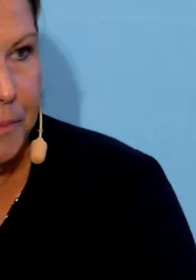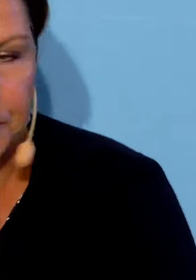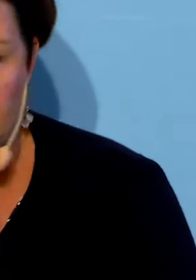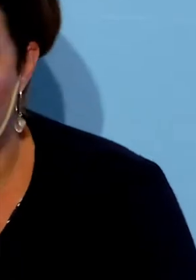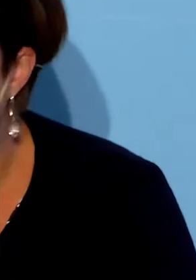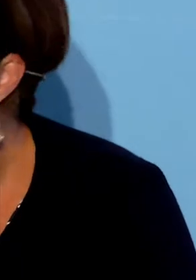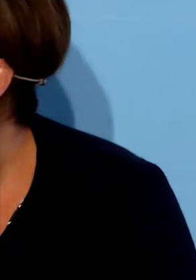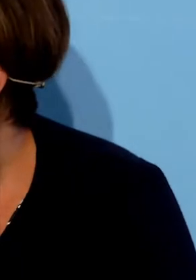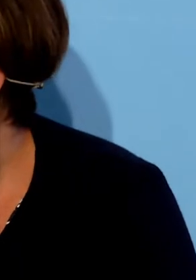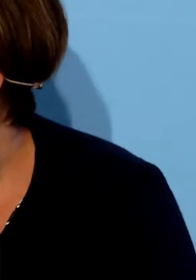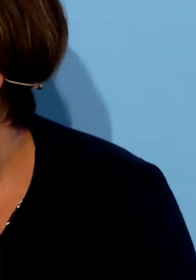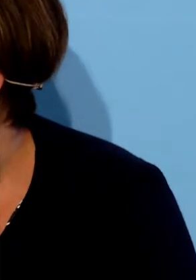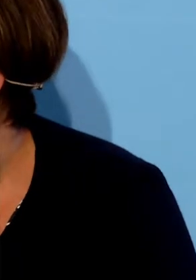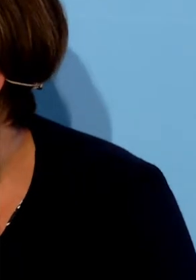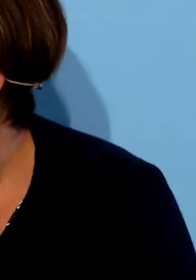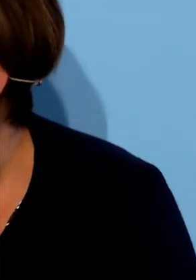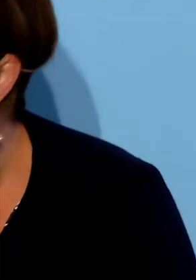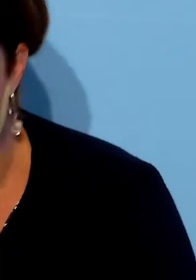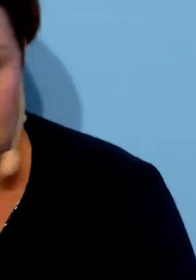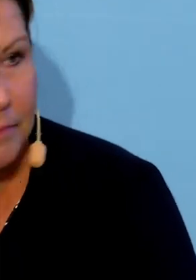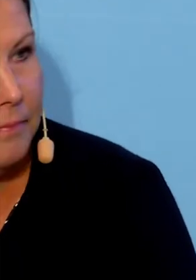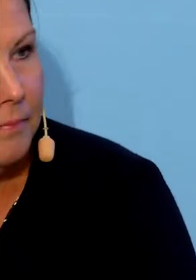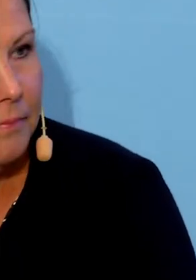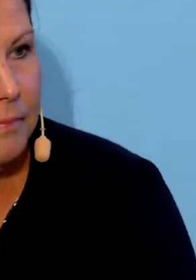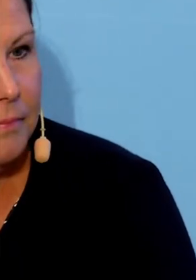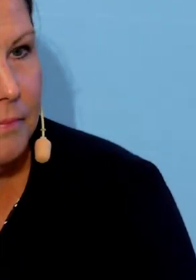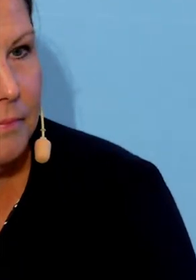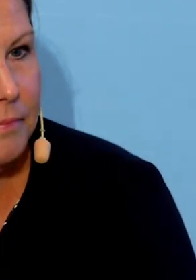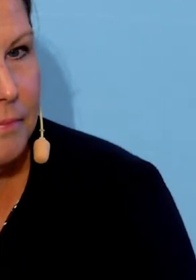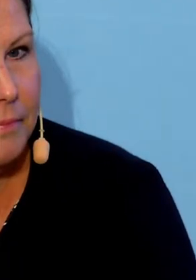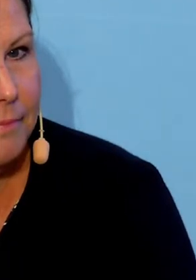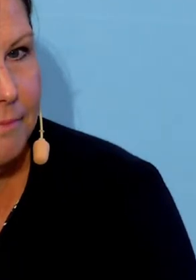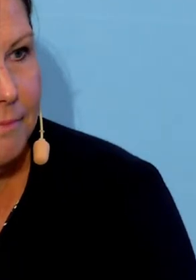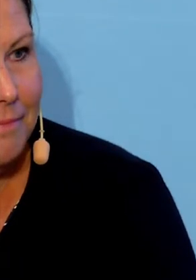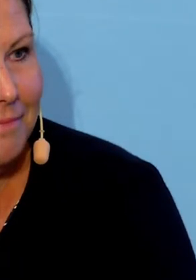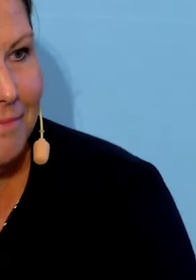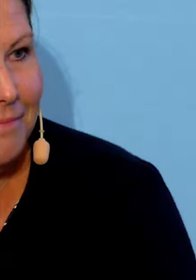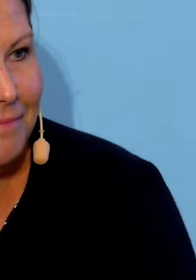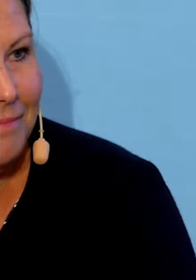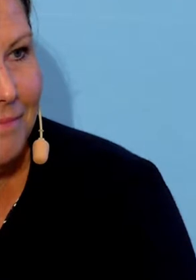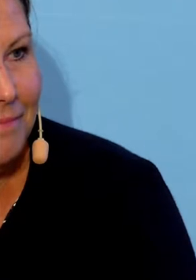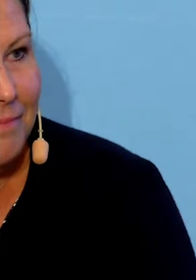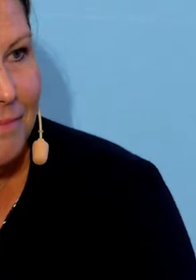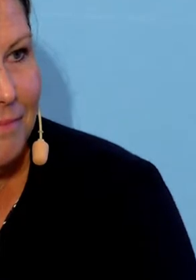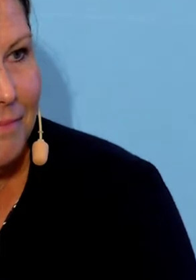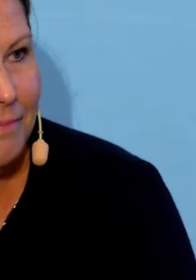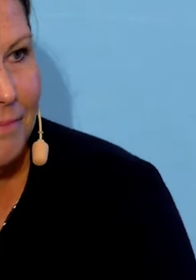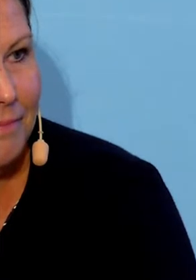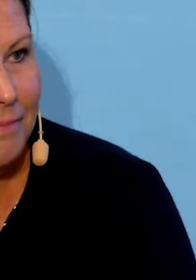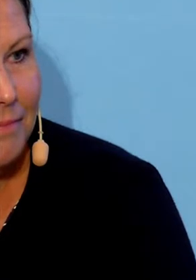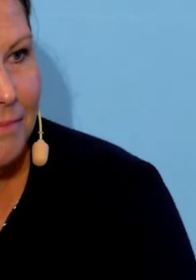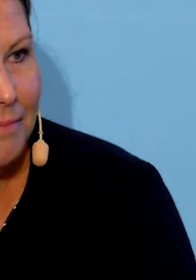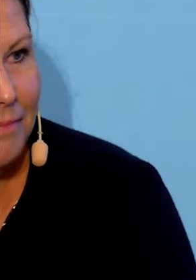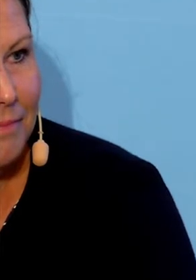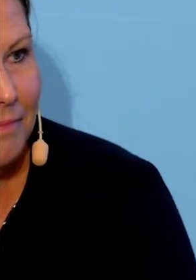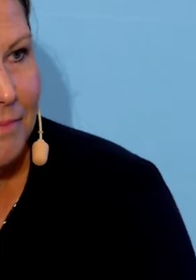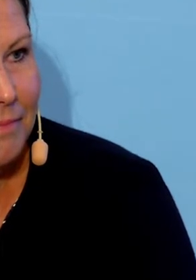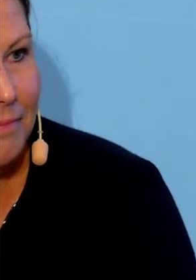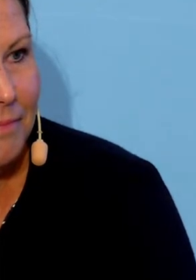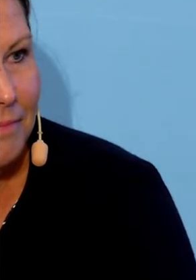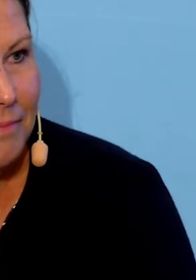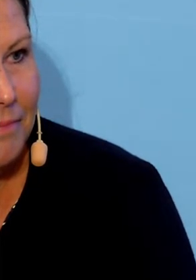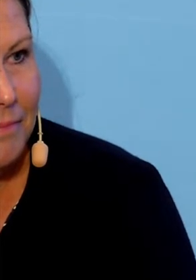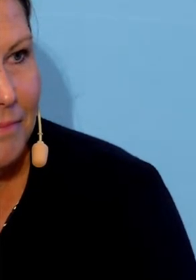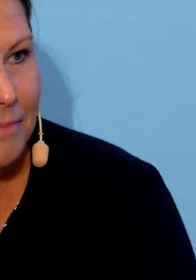för vår del. Det är en lite ny del av vår affär, men det ökar dubbla procentsiffror varje år. Så att, mer